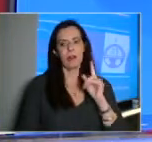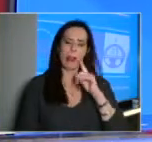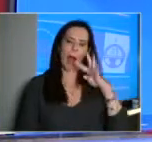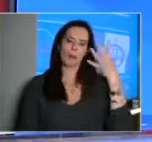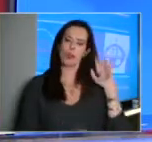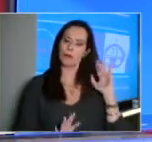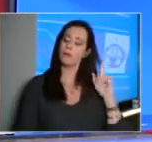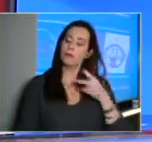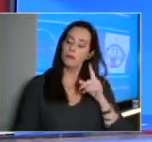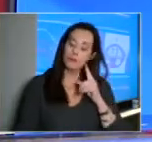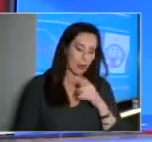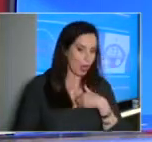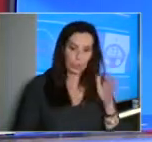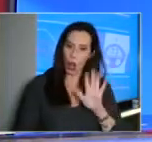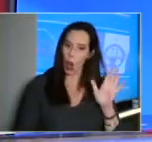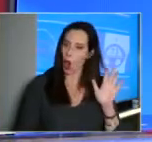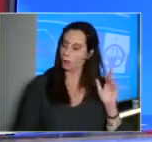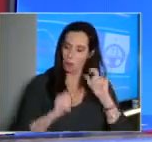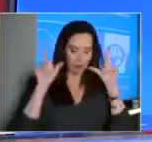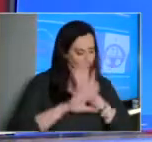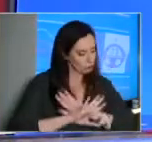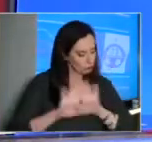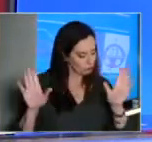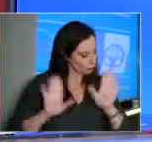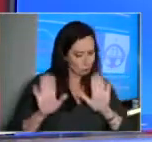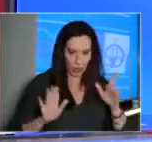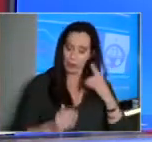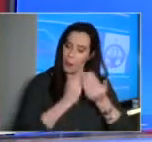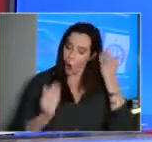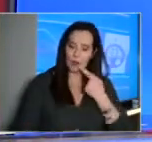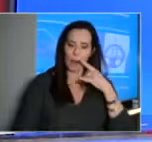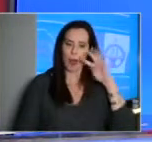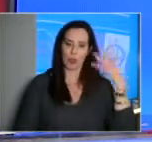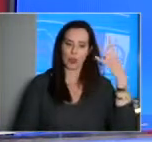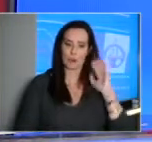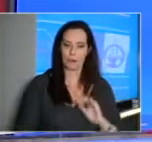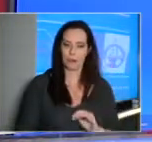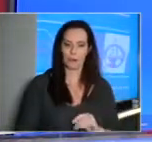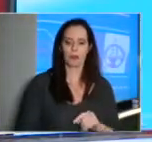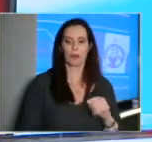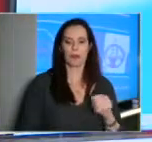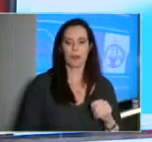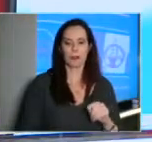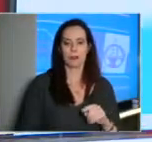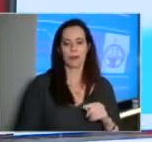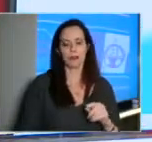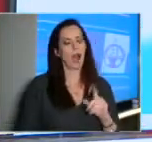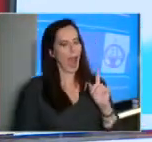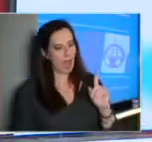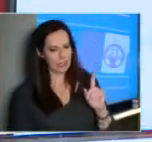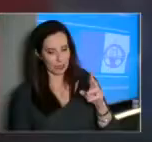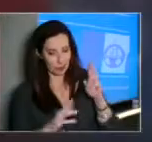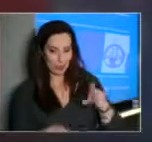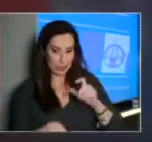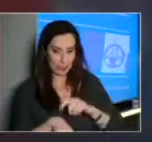בקדנציה אחת. אז אני לא הפתיע, לא הופתעתי, ואני עומד בלוח הזמנים והתוכנית שקבעתי. טוב, אז אני מקווה שיהיה